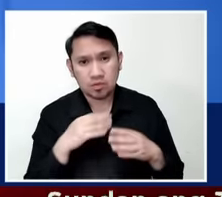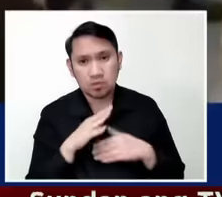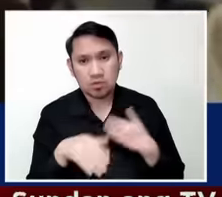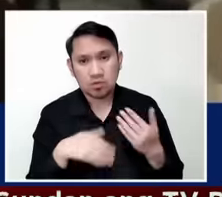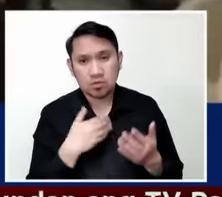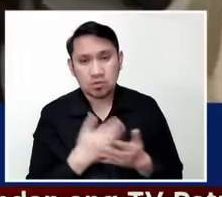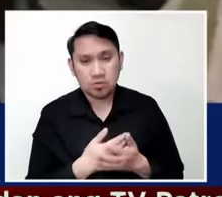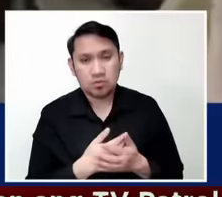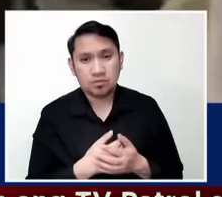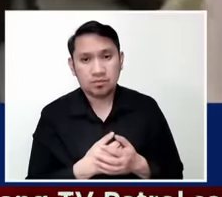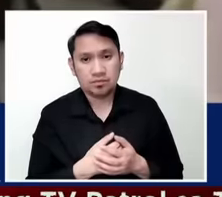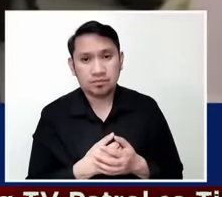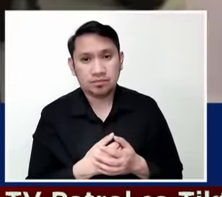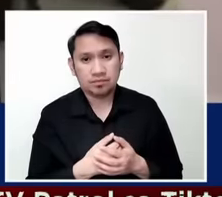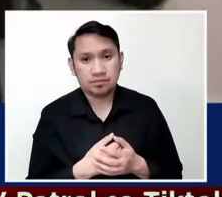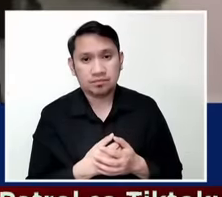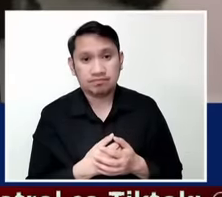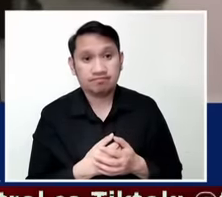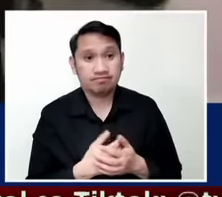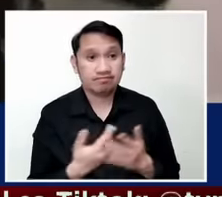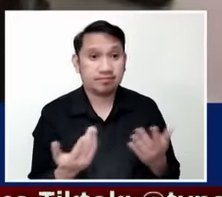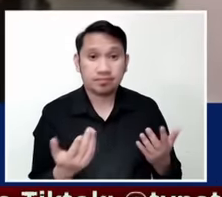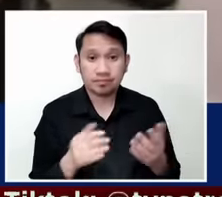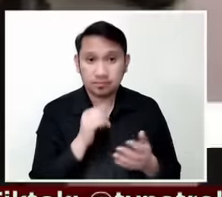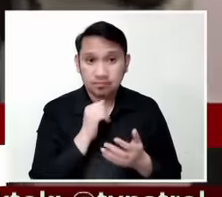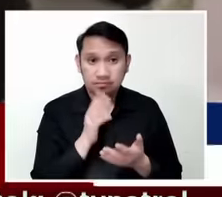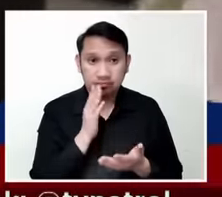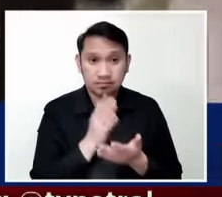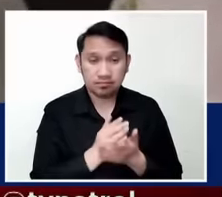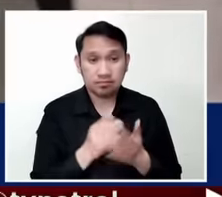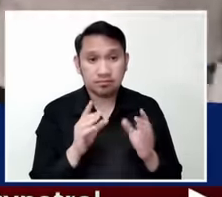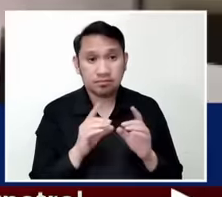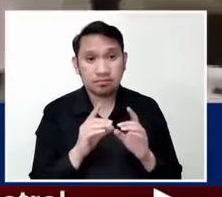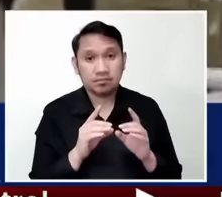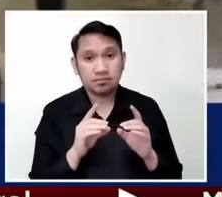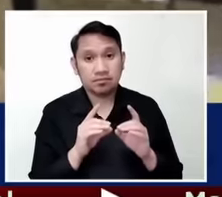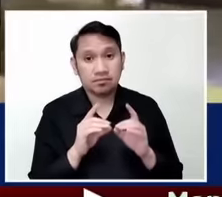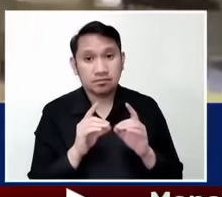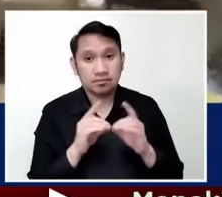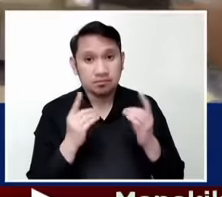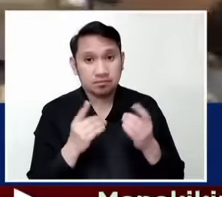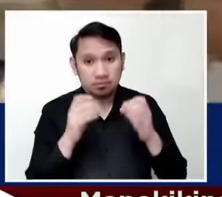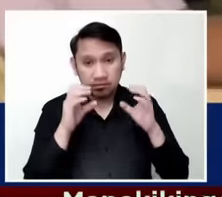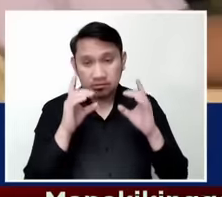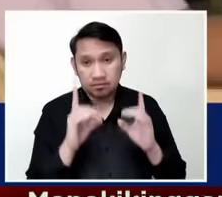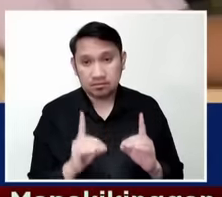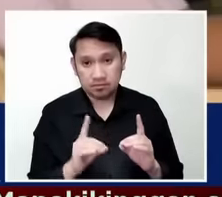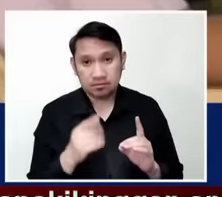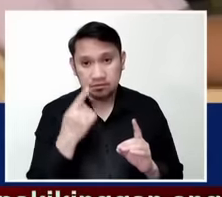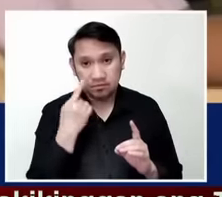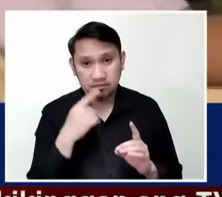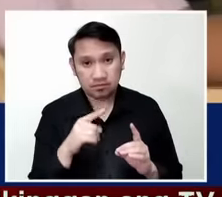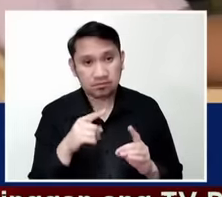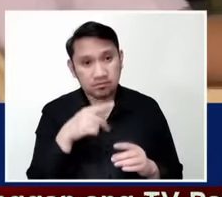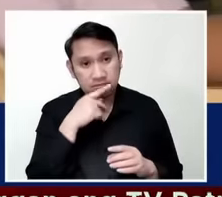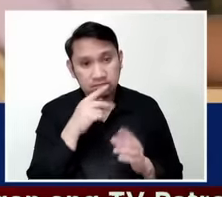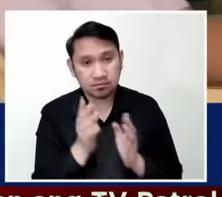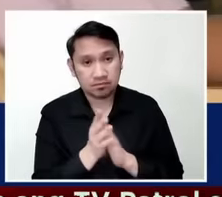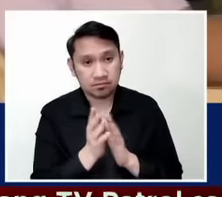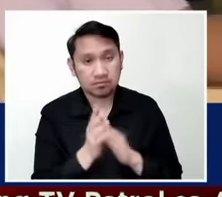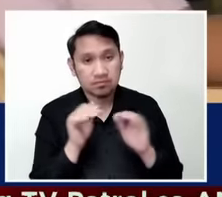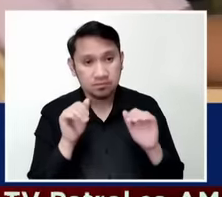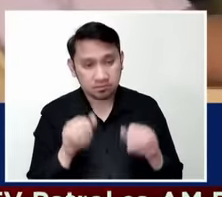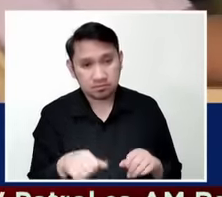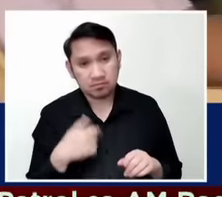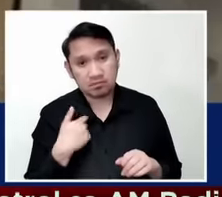ma-displace. Hindi rin anya itinigil ng DepEd ang voucher program sa private schools, kaya maari rin itong gawing